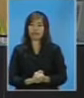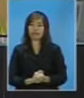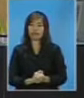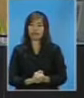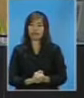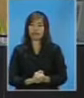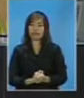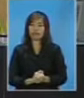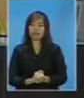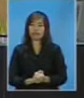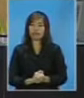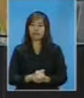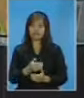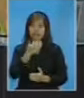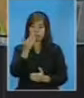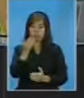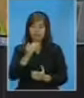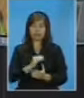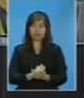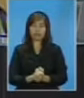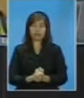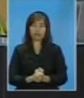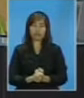เชิญครับเชิญมีครับ